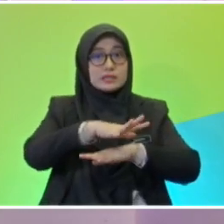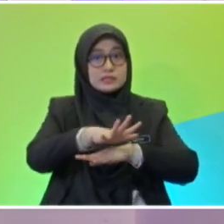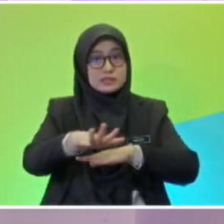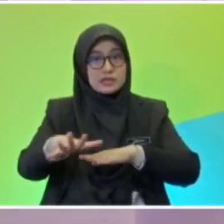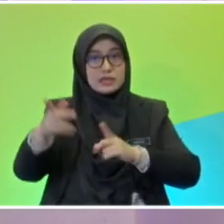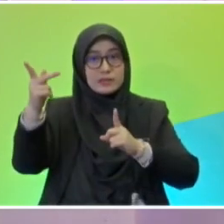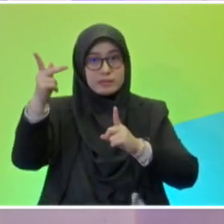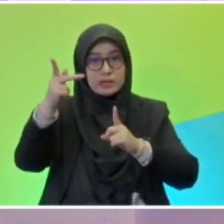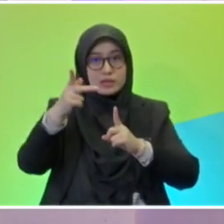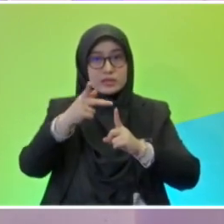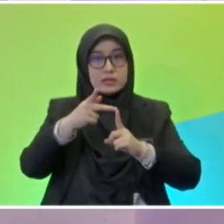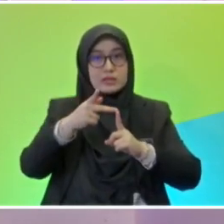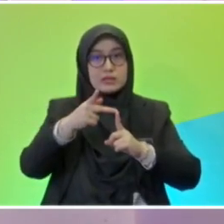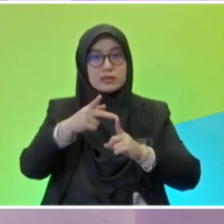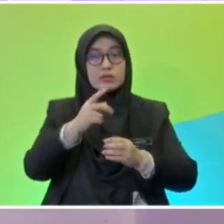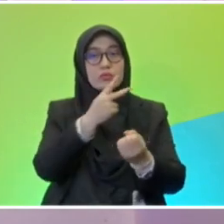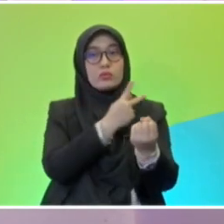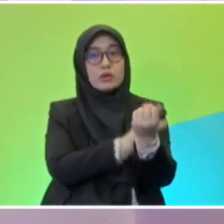pemerintahan yaitu